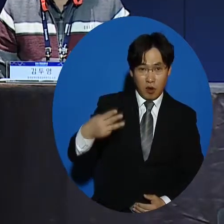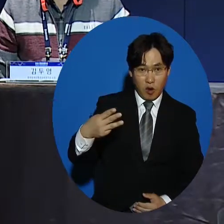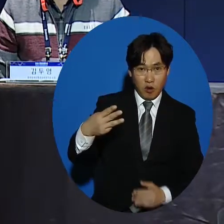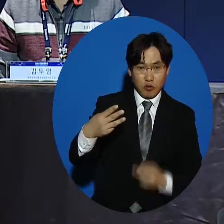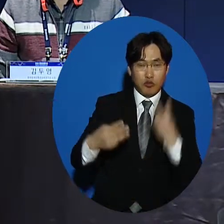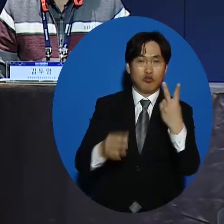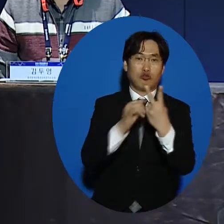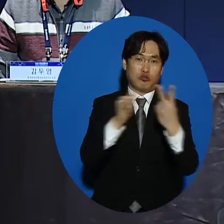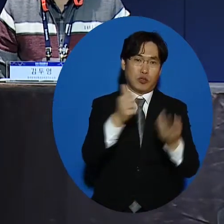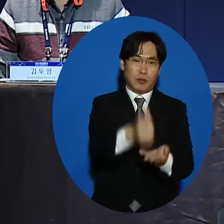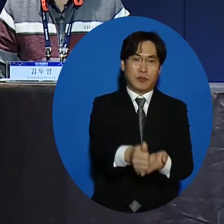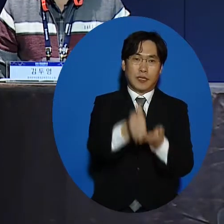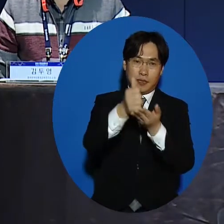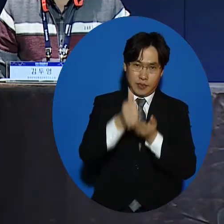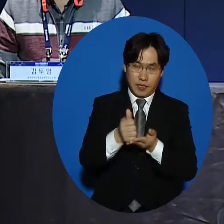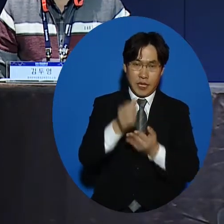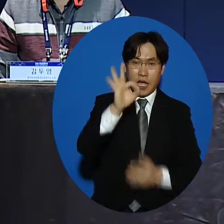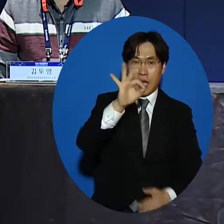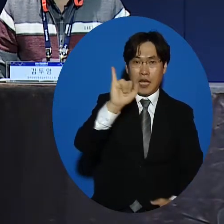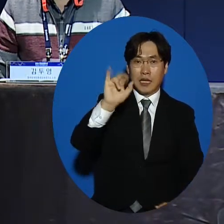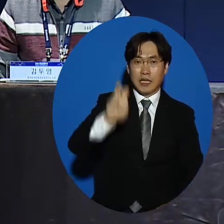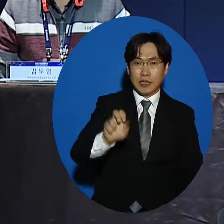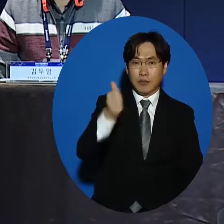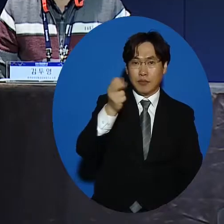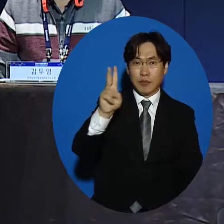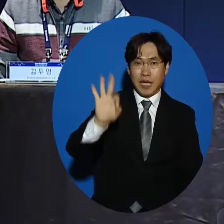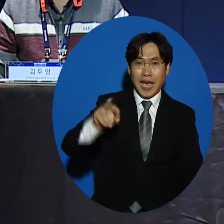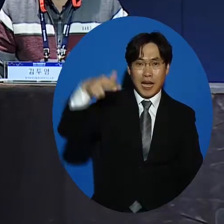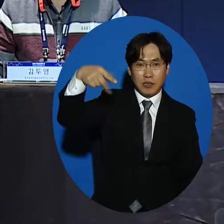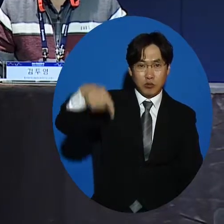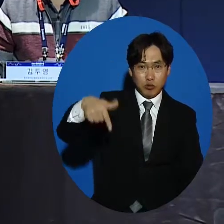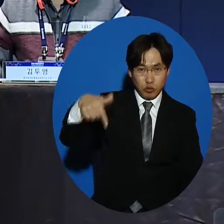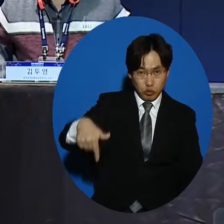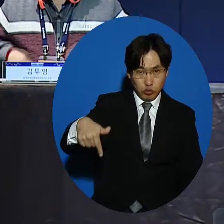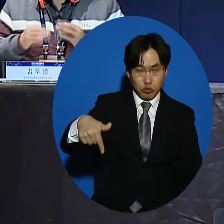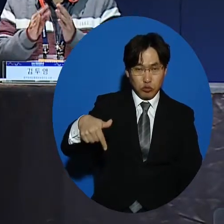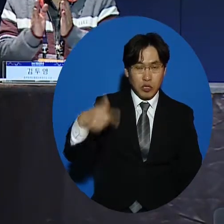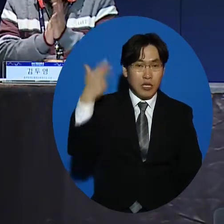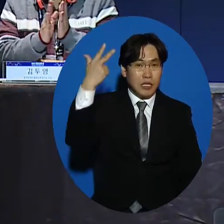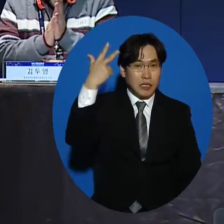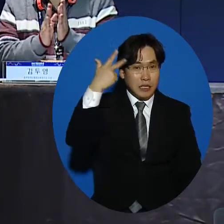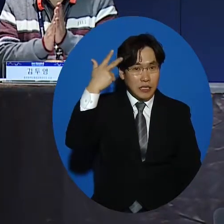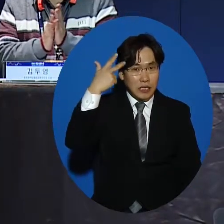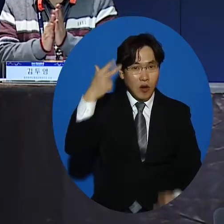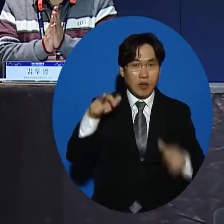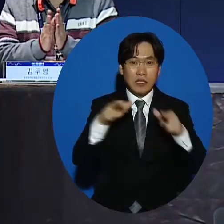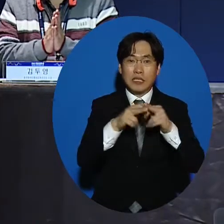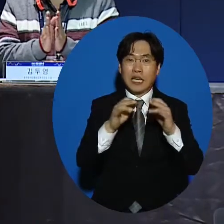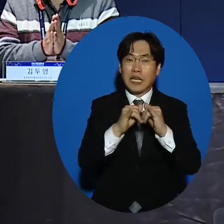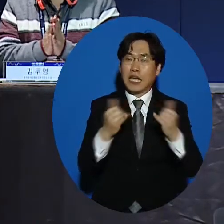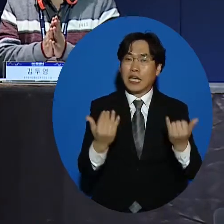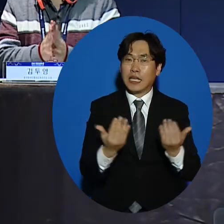강원도 지적발달복지협회 사무국장님을 소개해드리겠습니다.